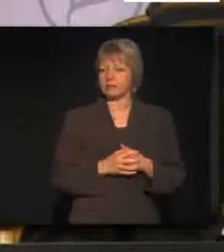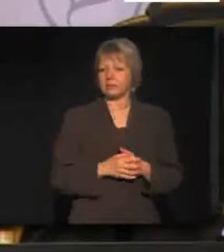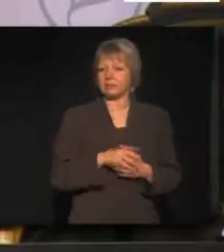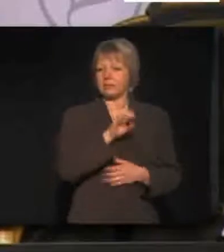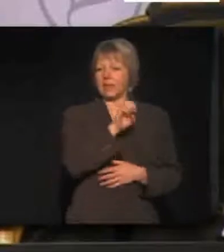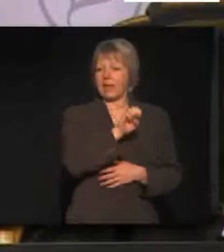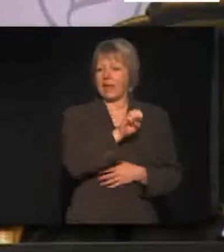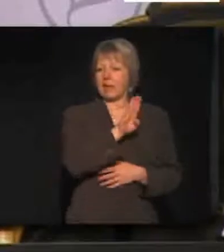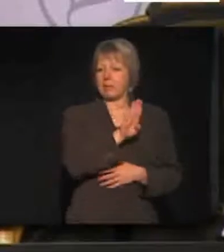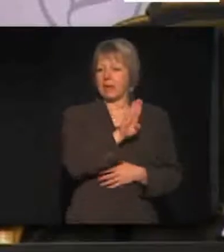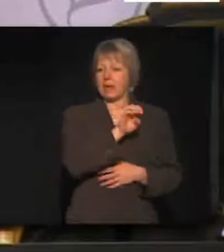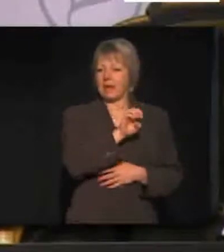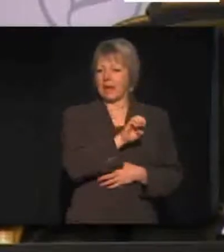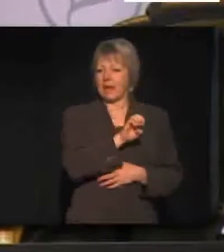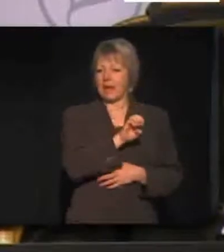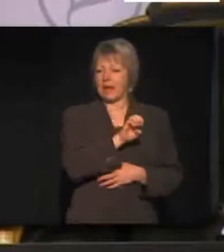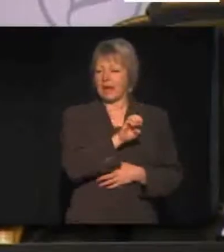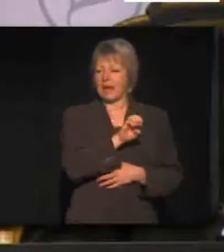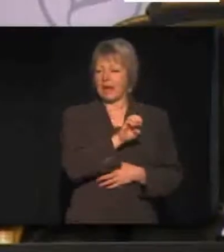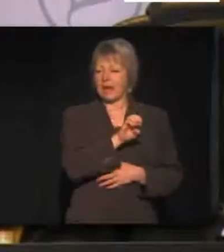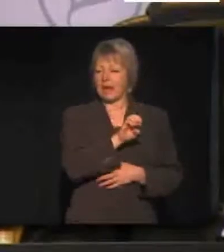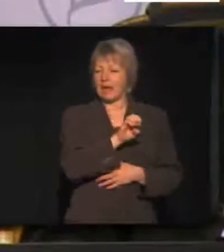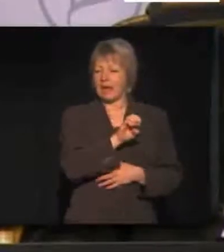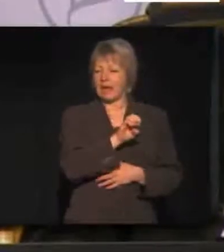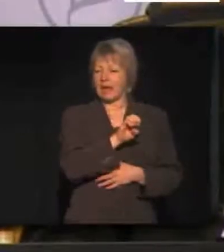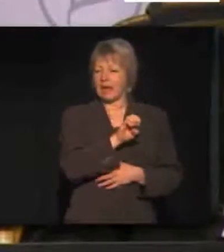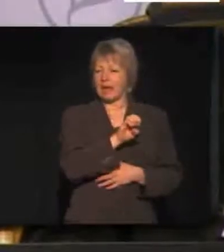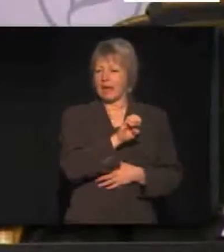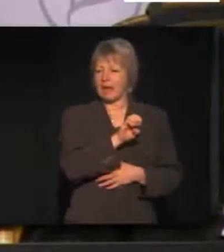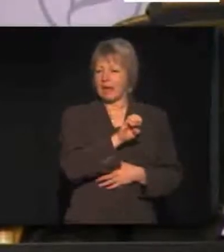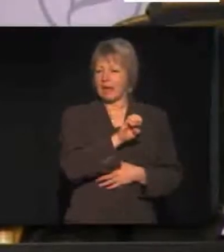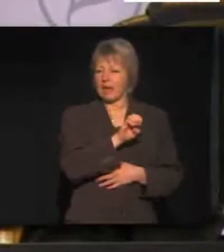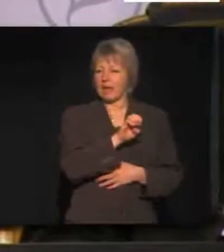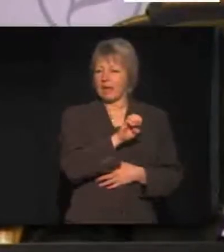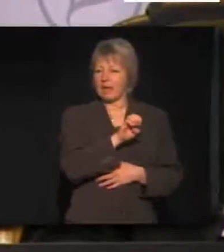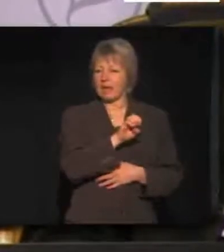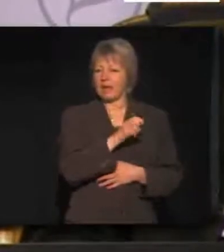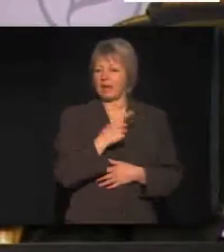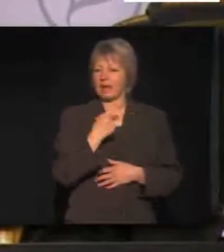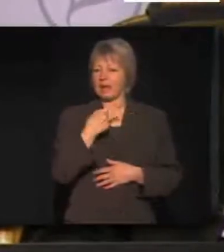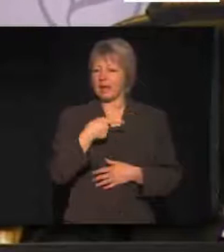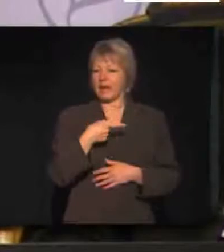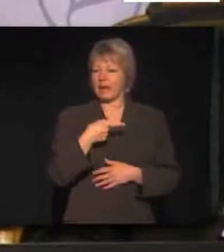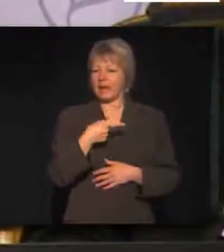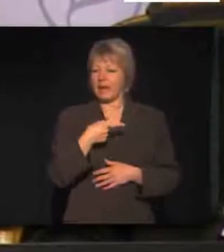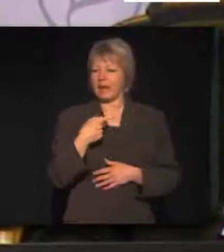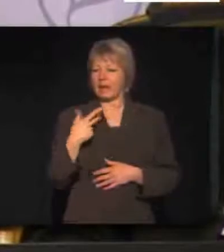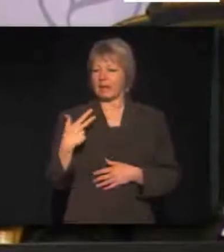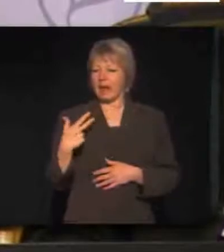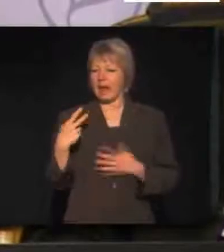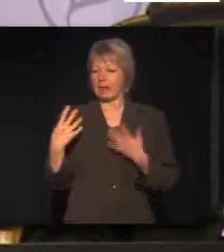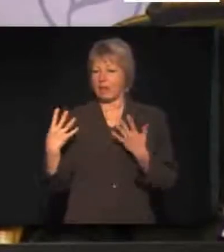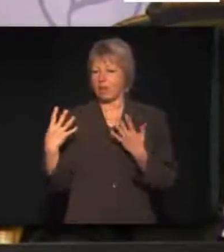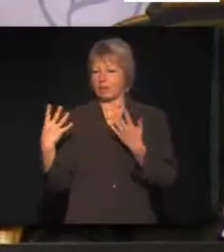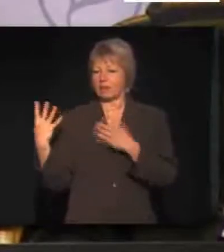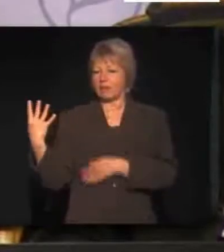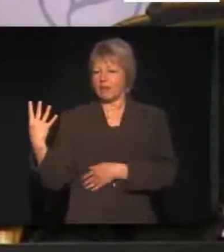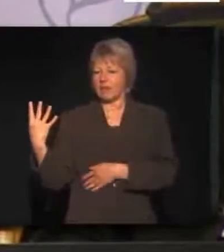00 EWE Georg Entschuldigung ebe Georg 394